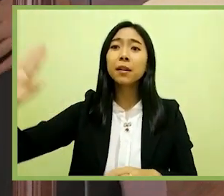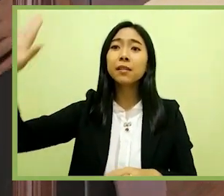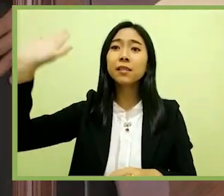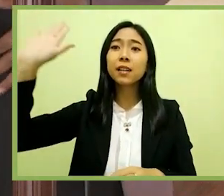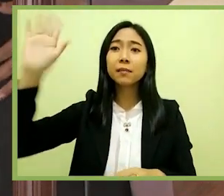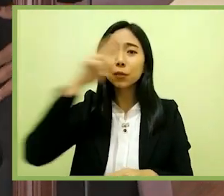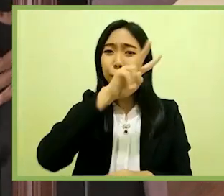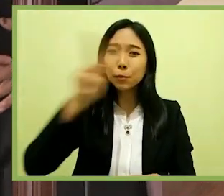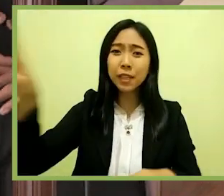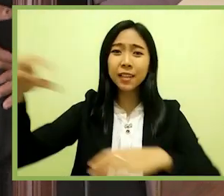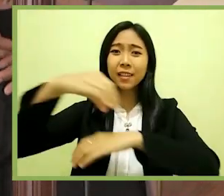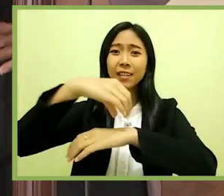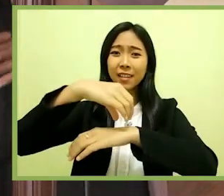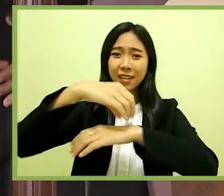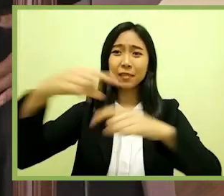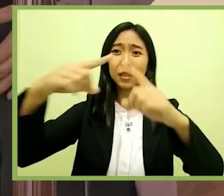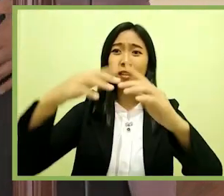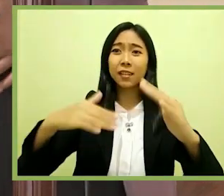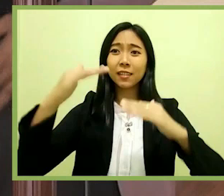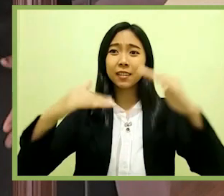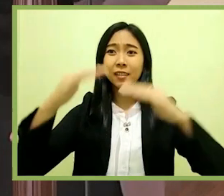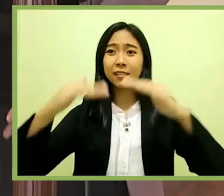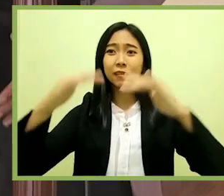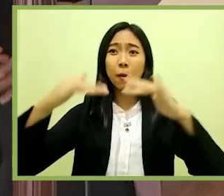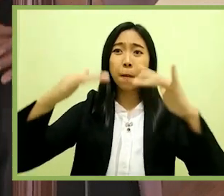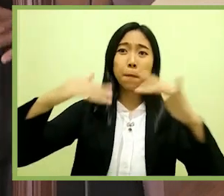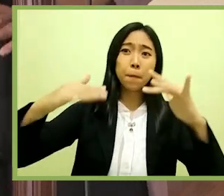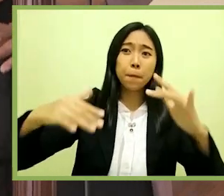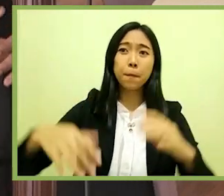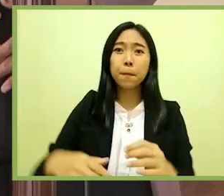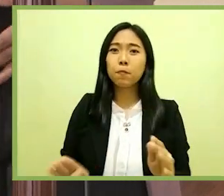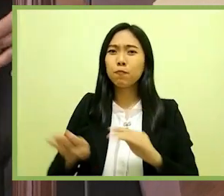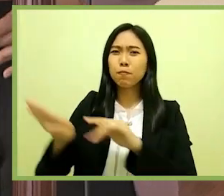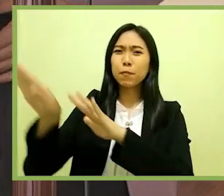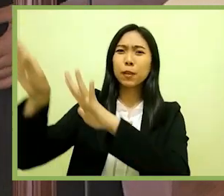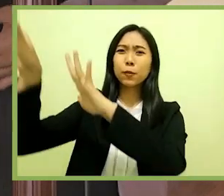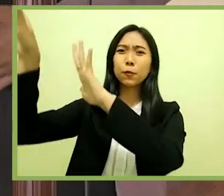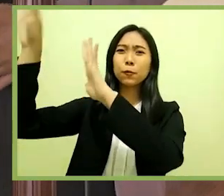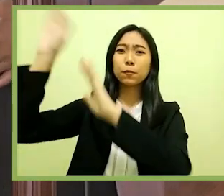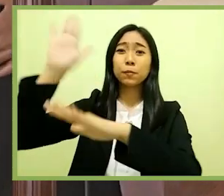pandang bumi hingga bertentang, gunung yang yasan